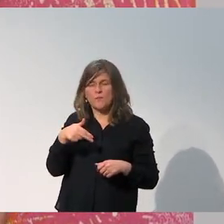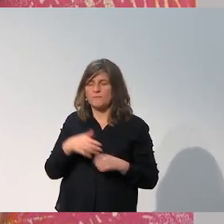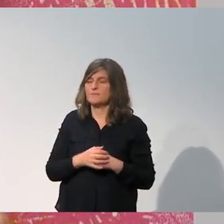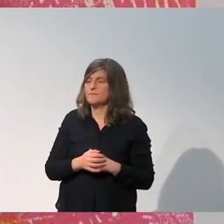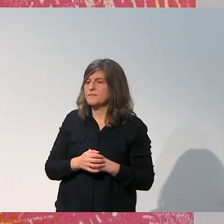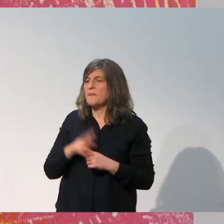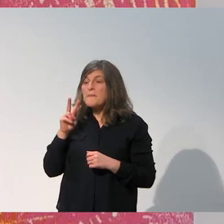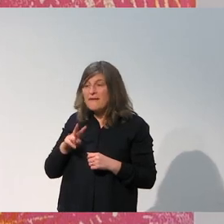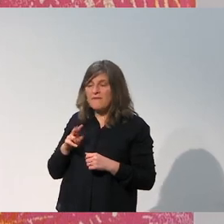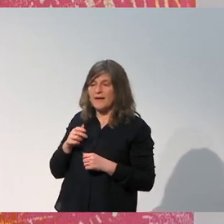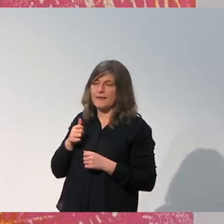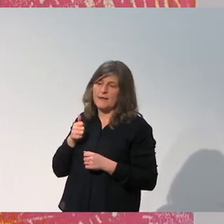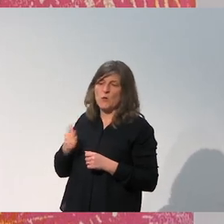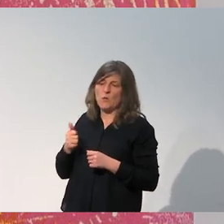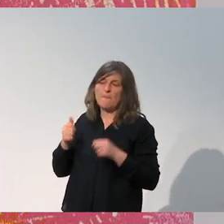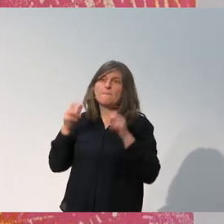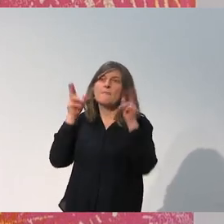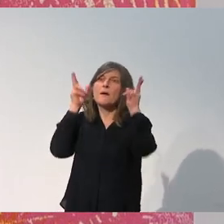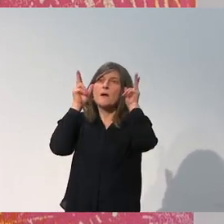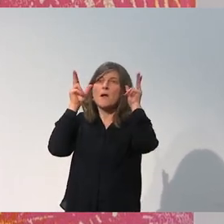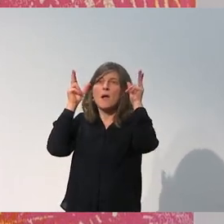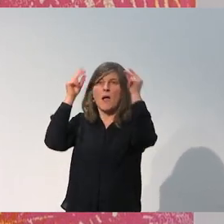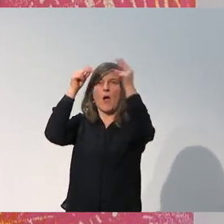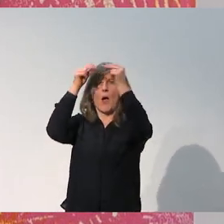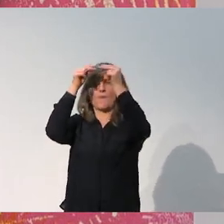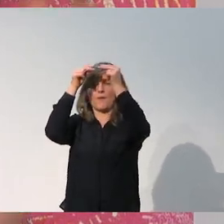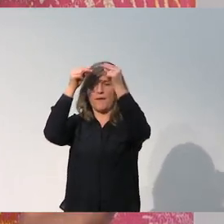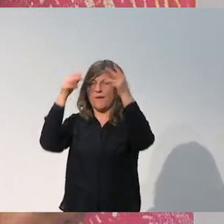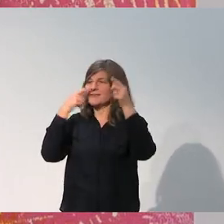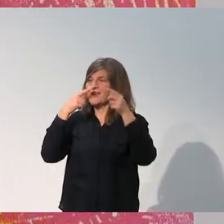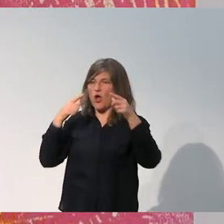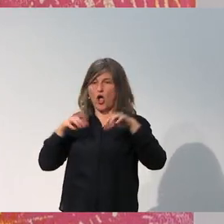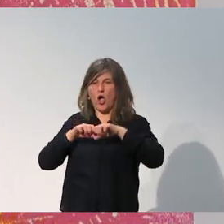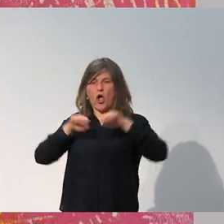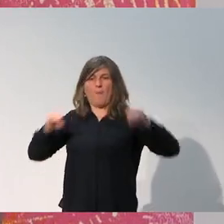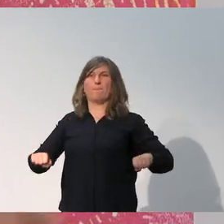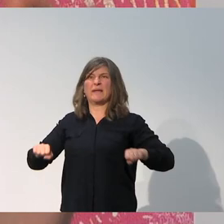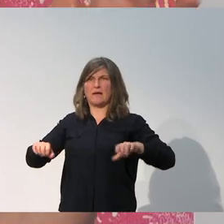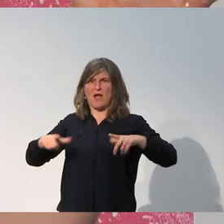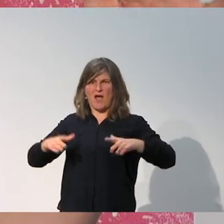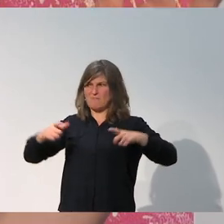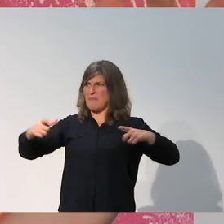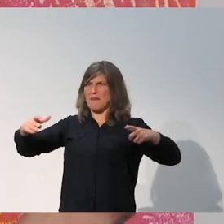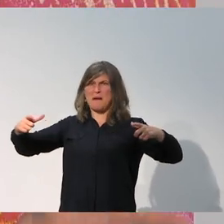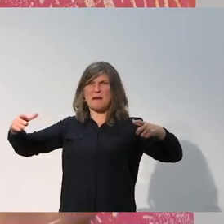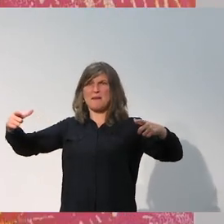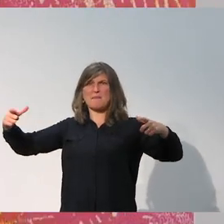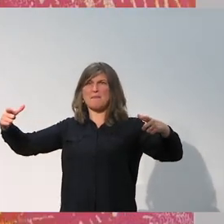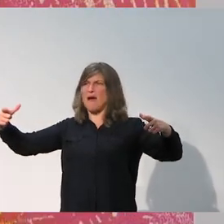un problème, cet empereur, c'est que son empire est maintenant trop grand. Des terres qui sont tellement élargies,